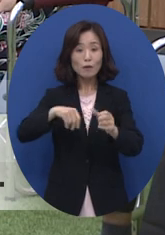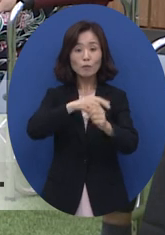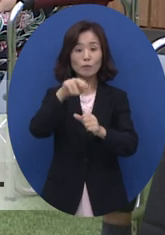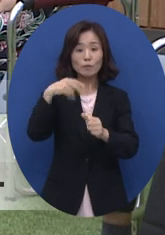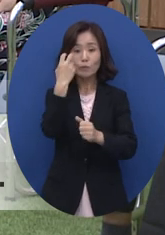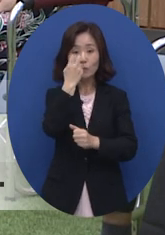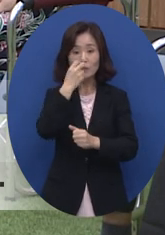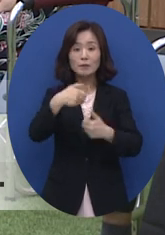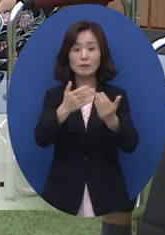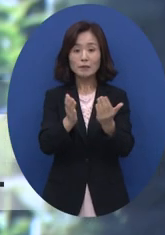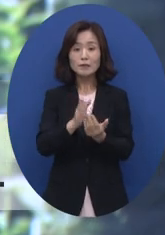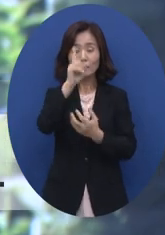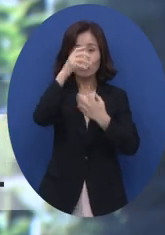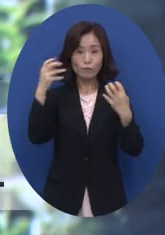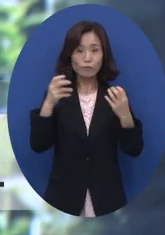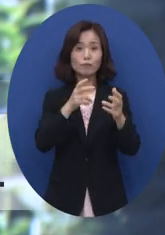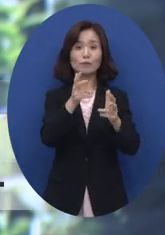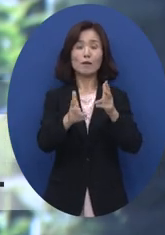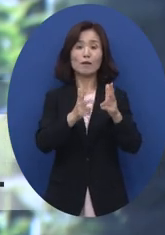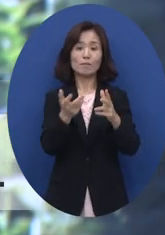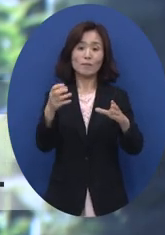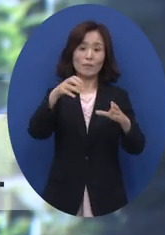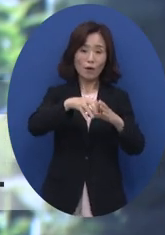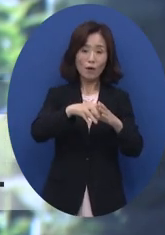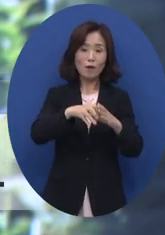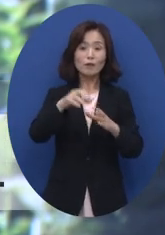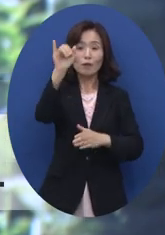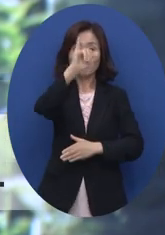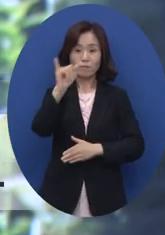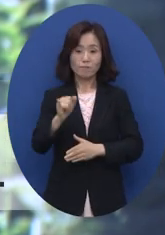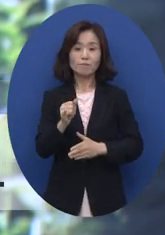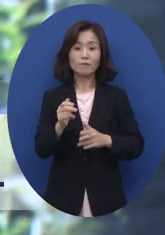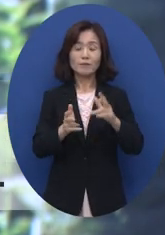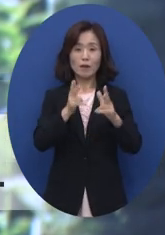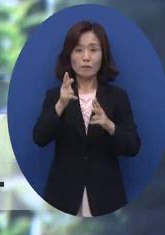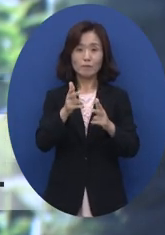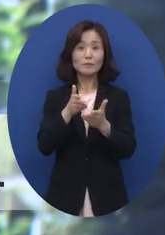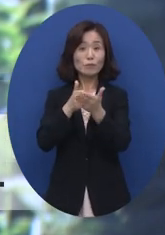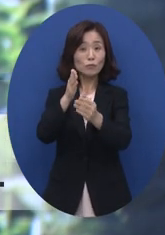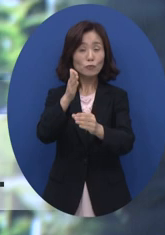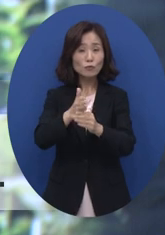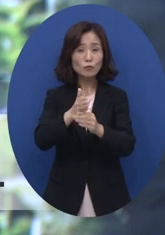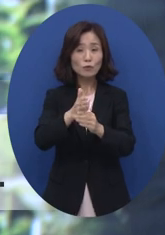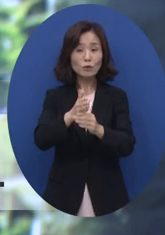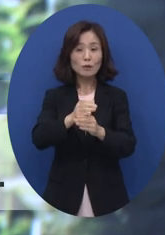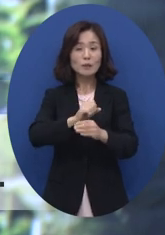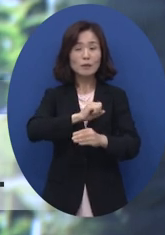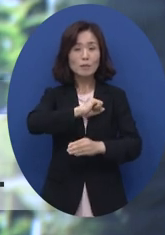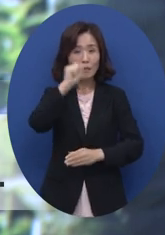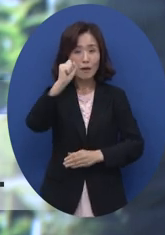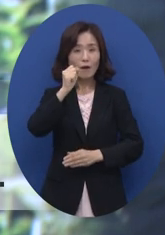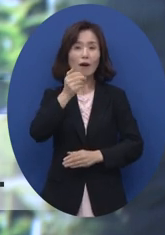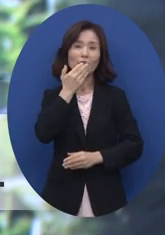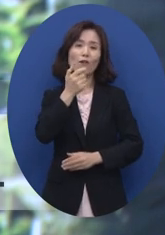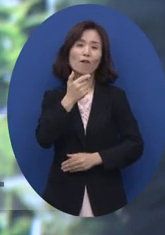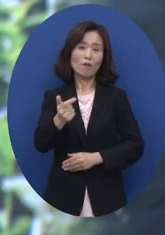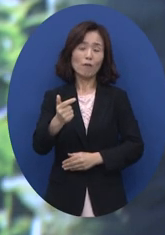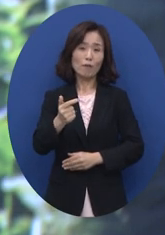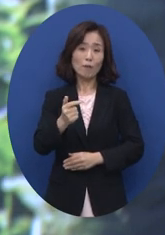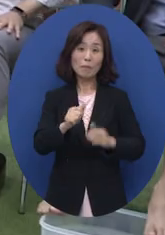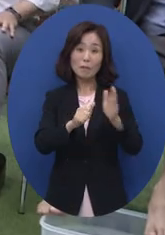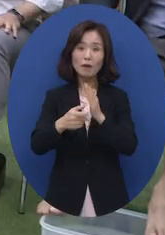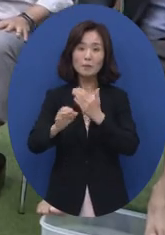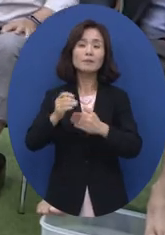제한 중이에요 채택될 가능성이 많은데 채택이 안 되더라도 내년에는 인력을 대폭